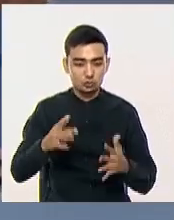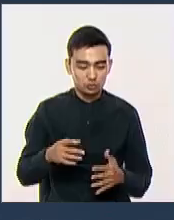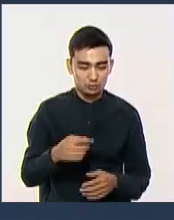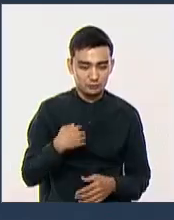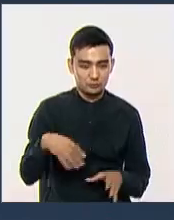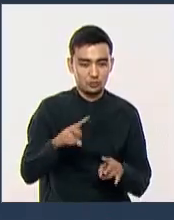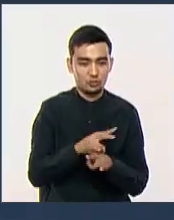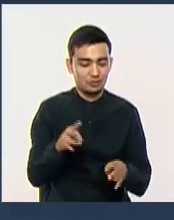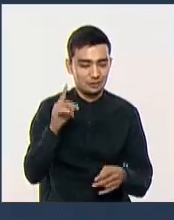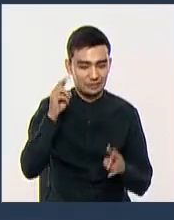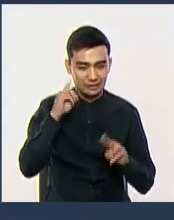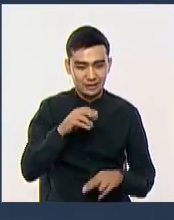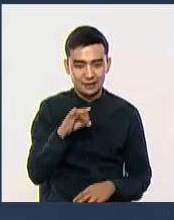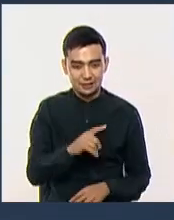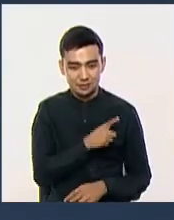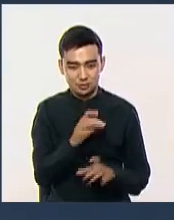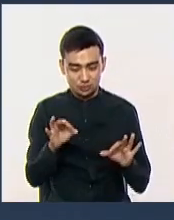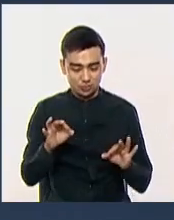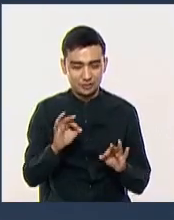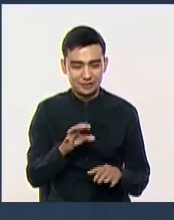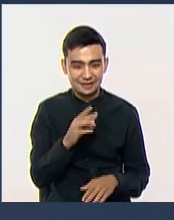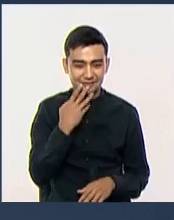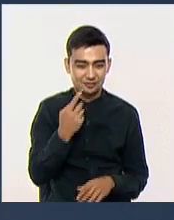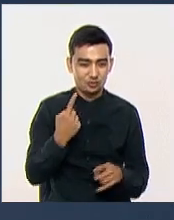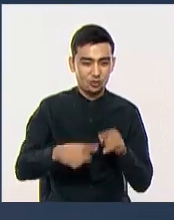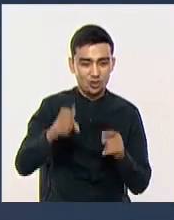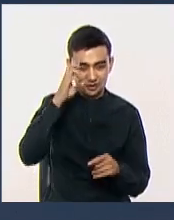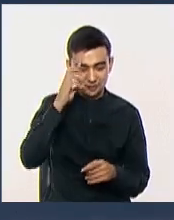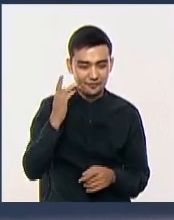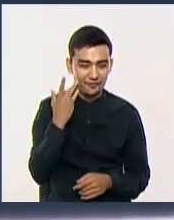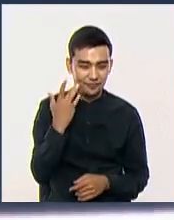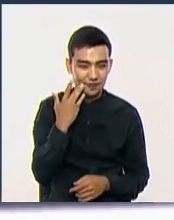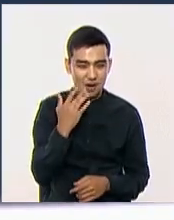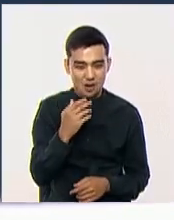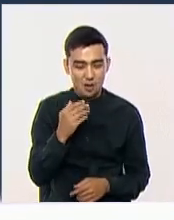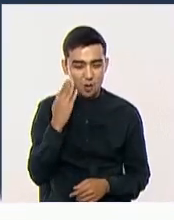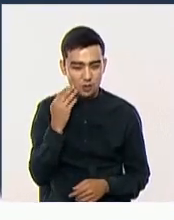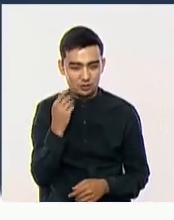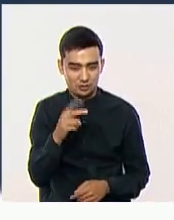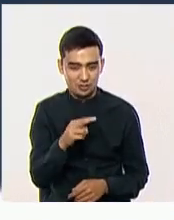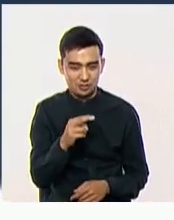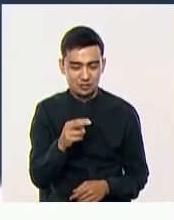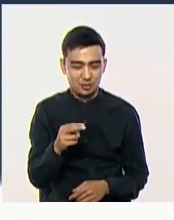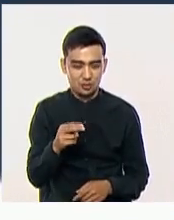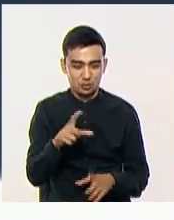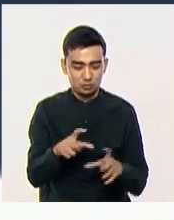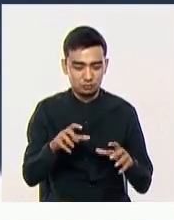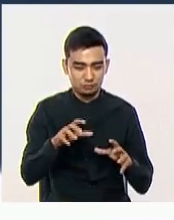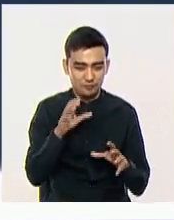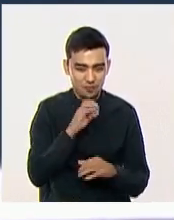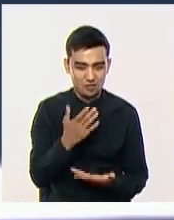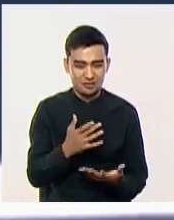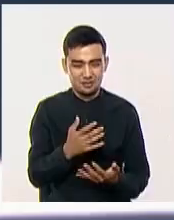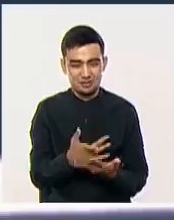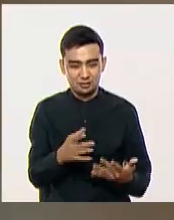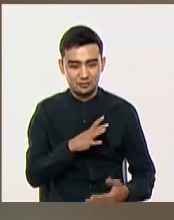неизвестно. Специалисты рассказывают, иностранцы в другом государстве всегда легкая мишень для мошенников. Анастасия Новикова расскажет.